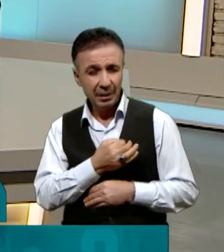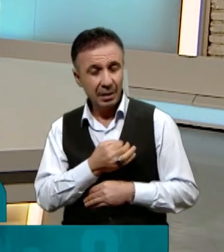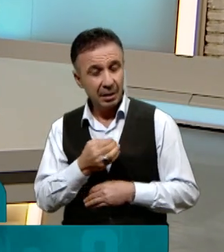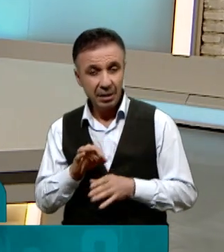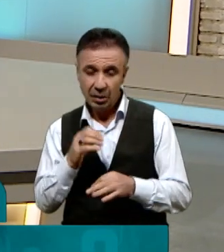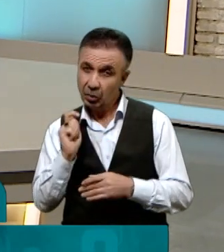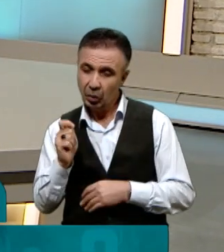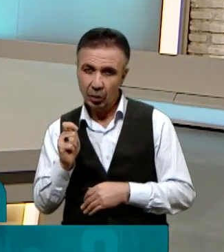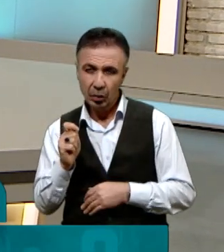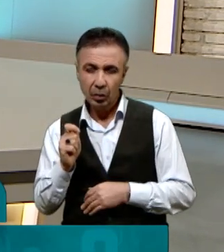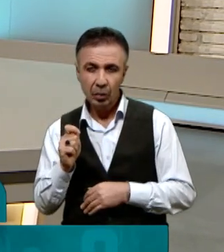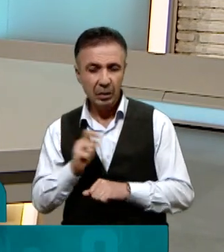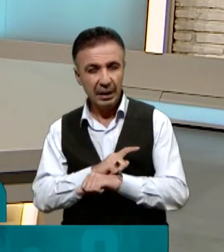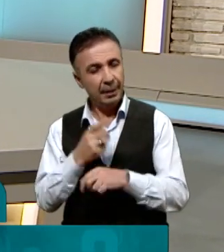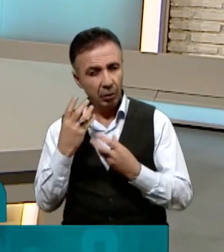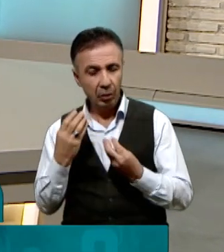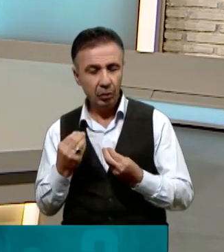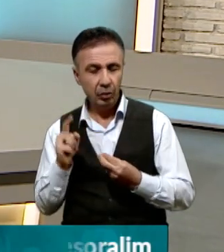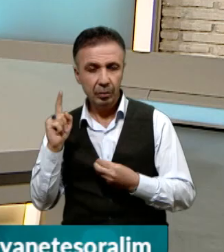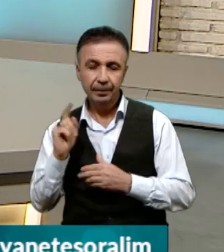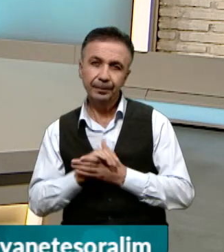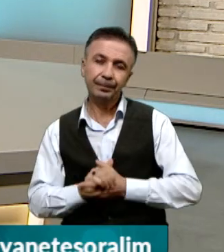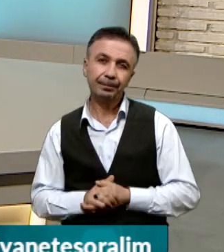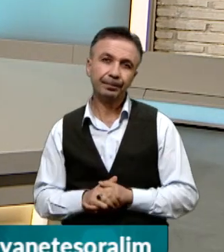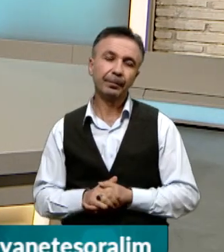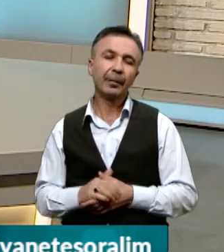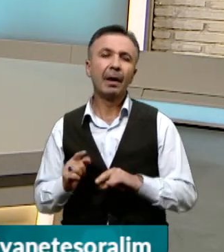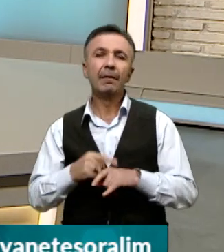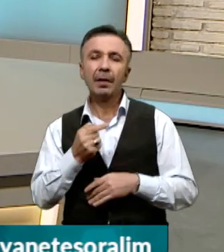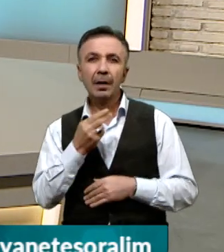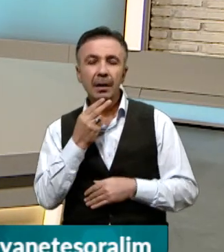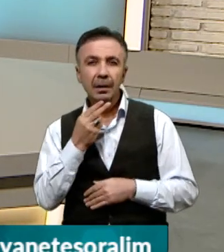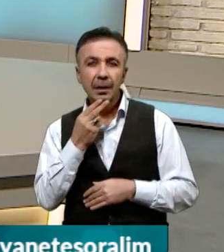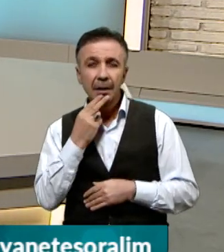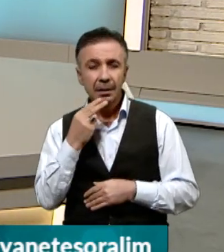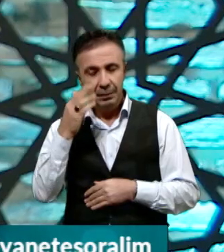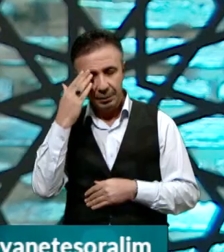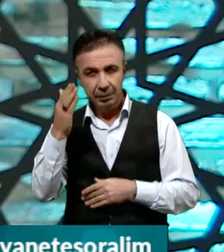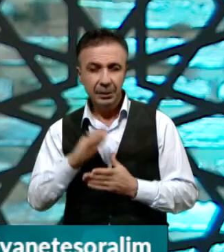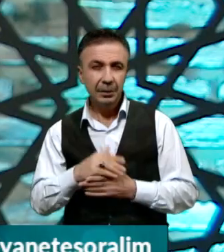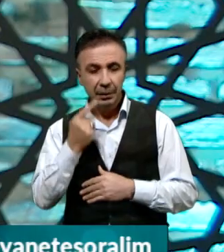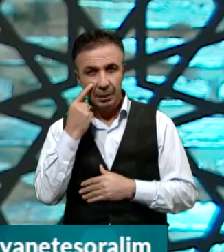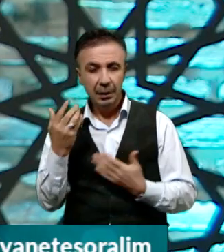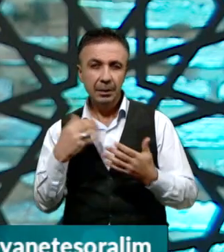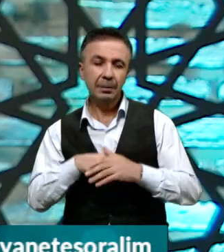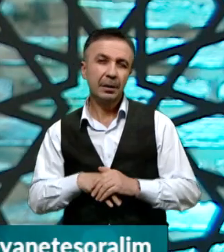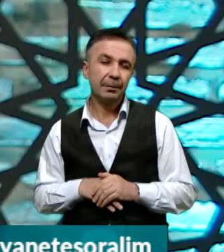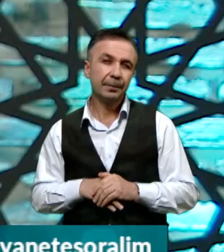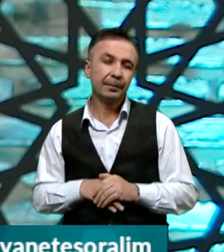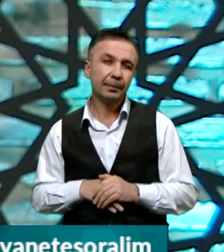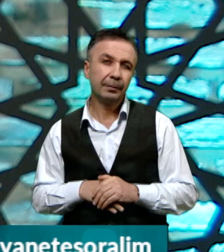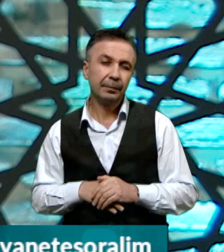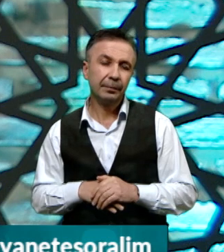oluruz. Evet. Allah yardımcımız olsun. Amin. Havva Hanım selamlarını iletmişler kıymetli hocam. Hayırlı akşamlar dileklerinde bulunduktan